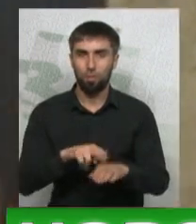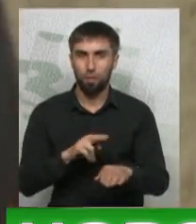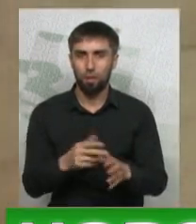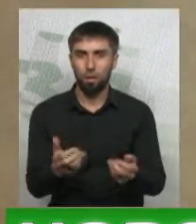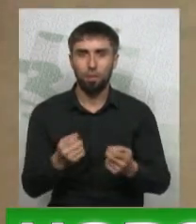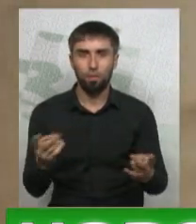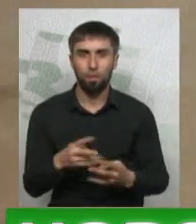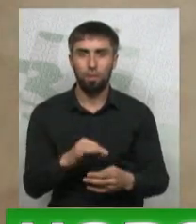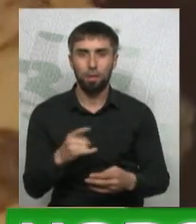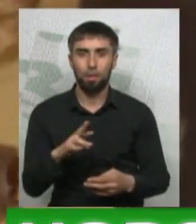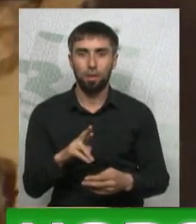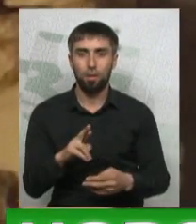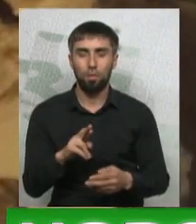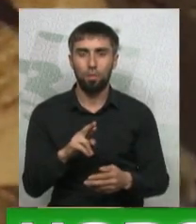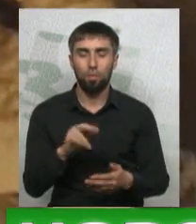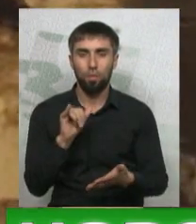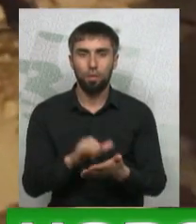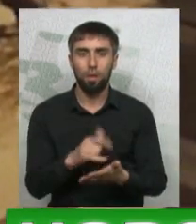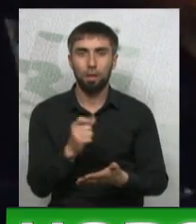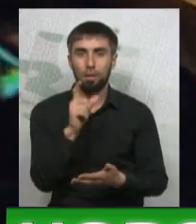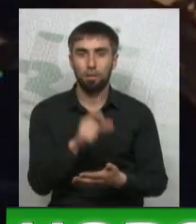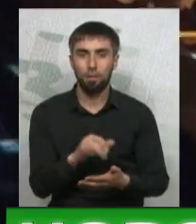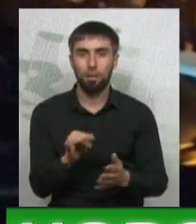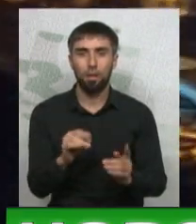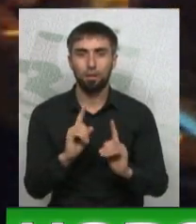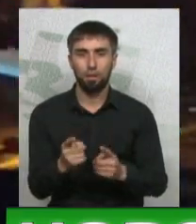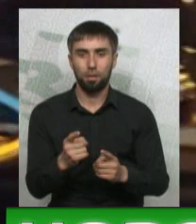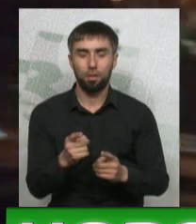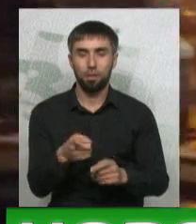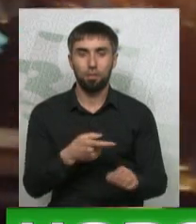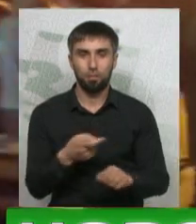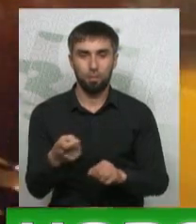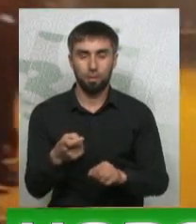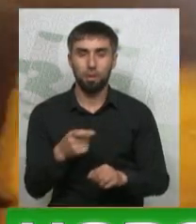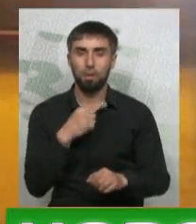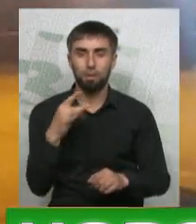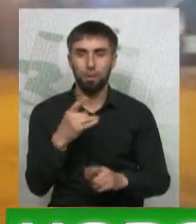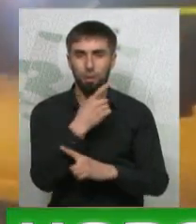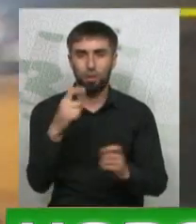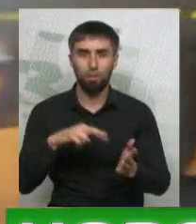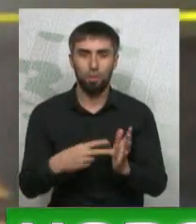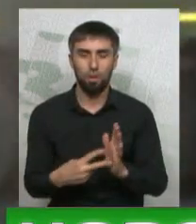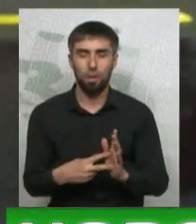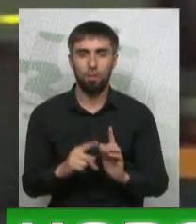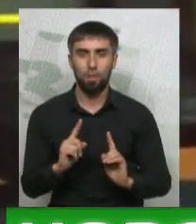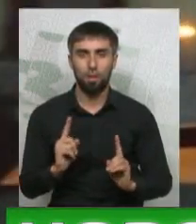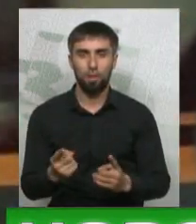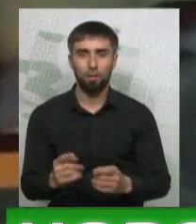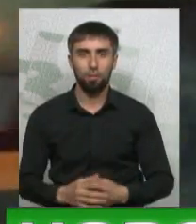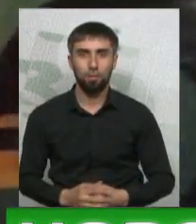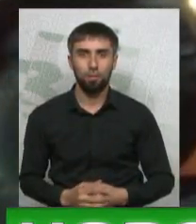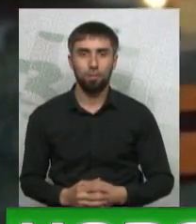принимает необходимые меры для установления местонахождения и задержания нападавших в Республике объявлен план перехват